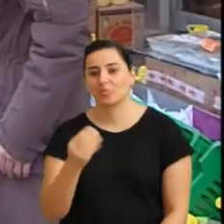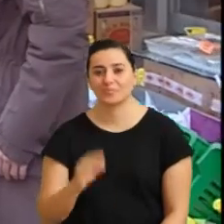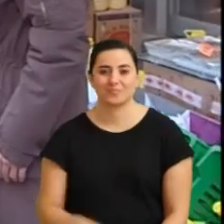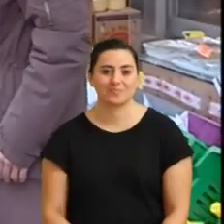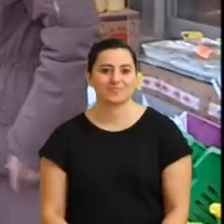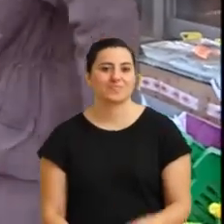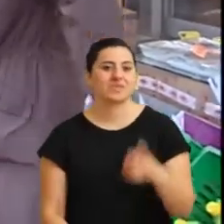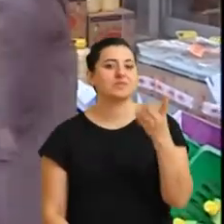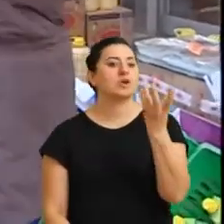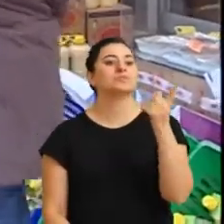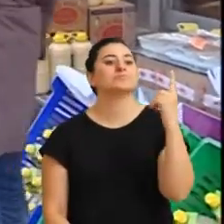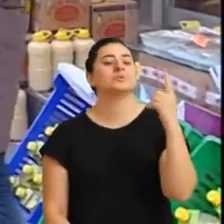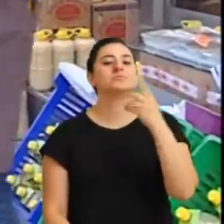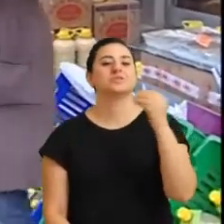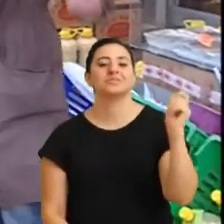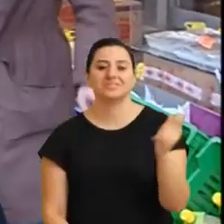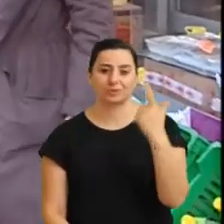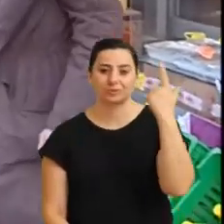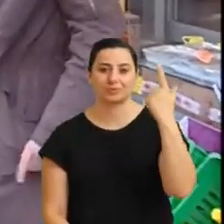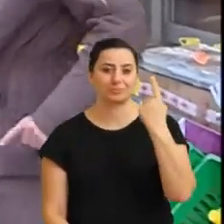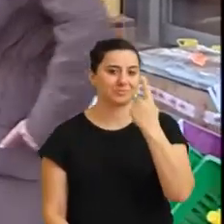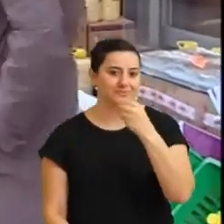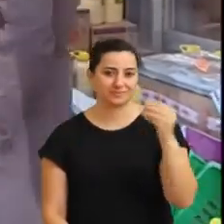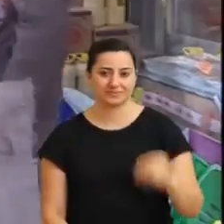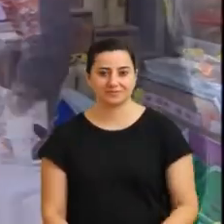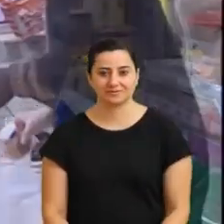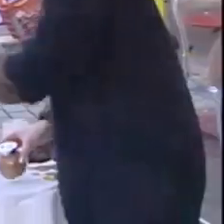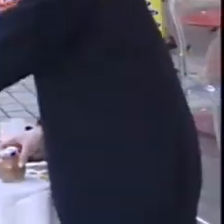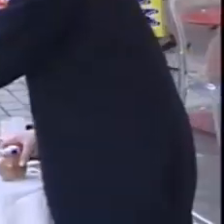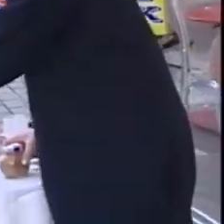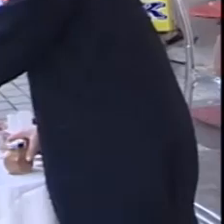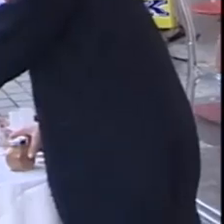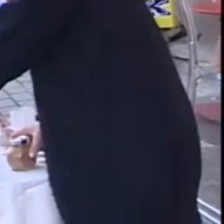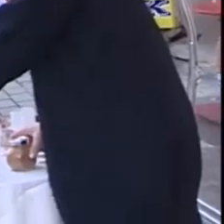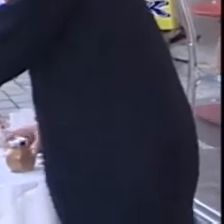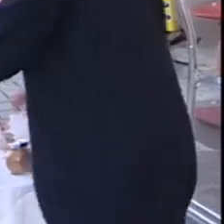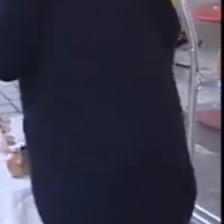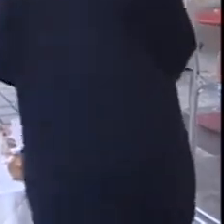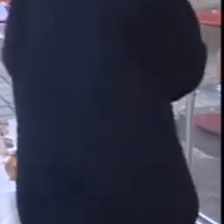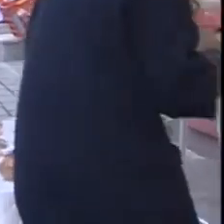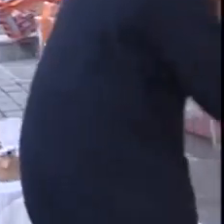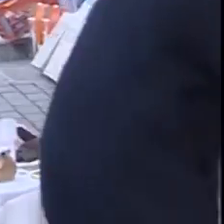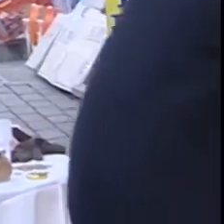Bardağı 1 liradan enerji satıyorum efendim. 1 liradan. Vereyim mi size?